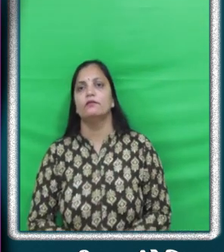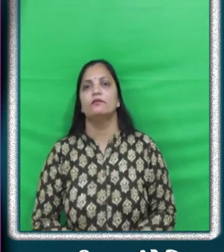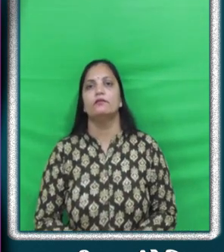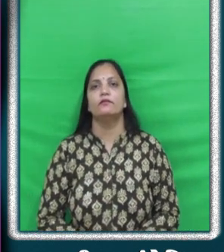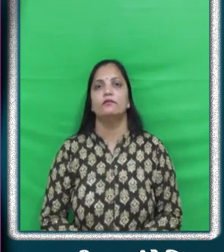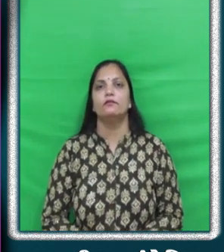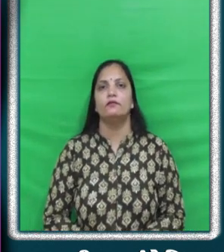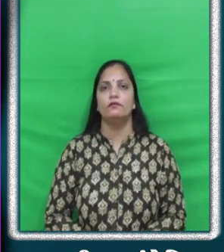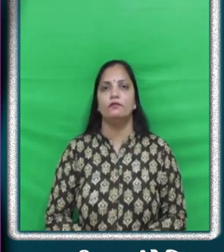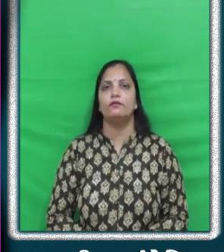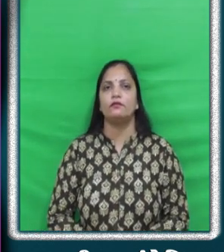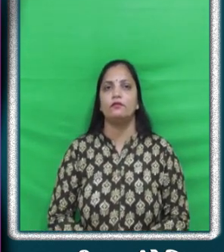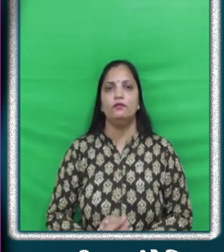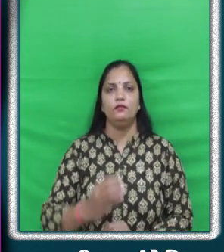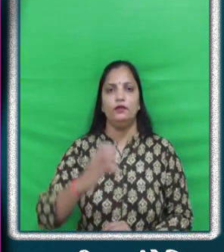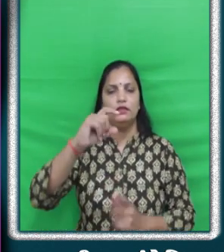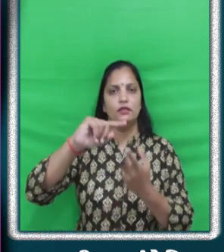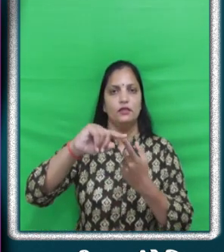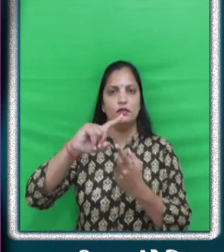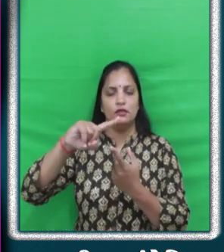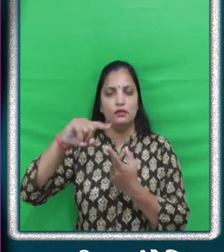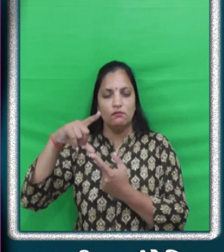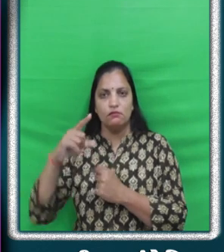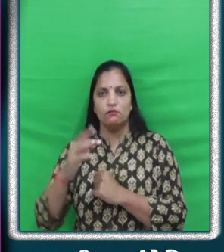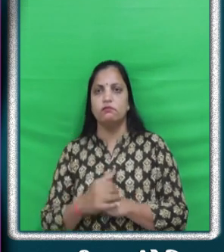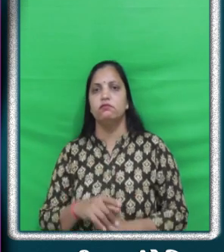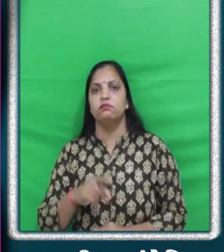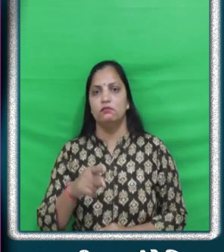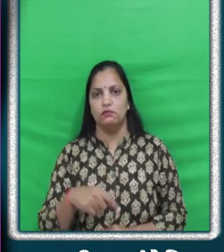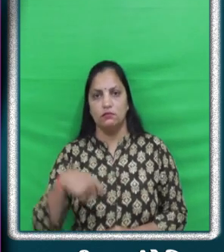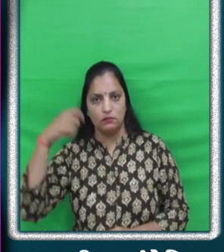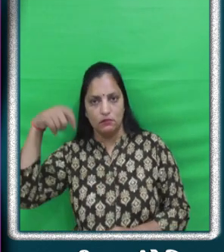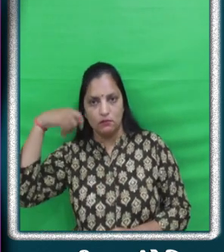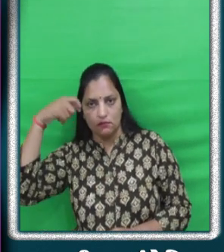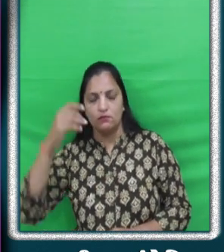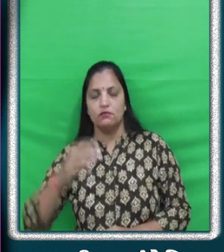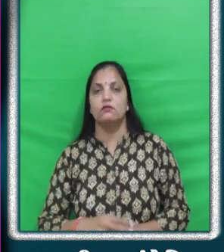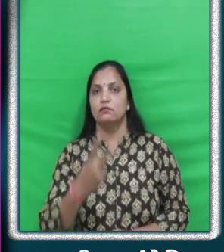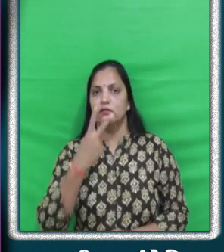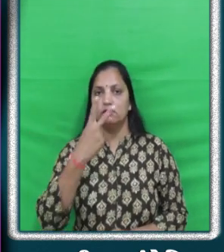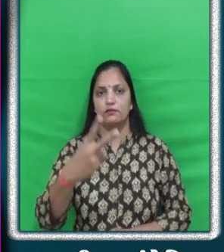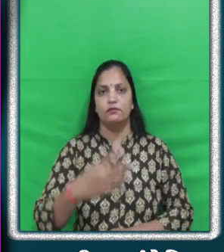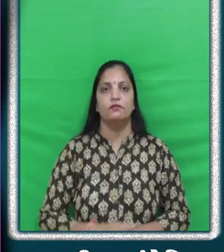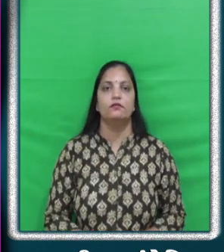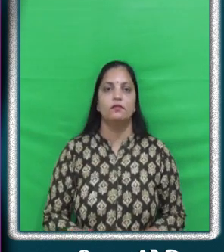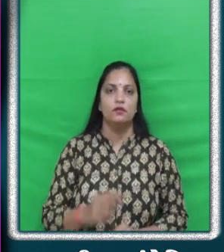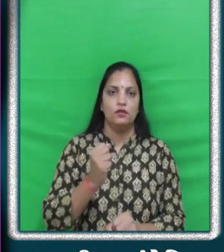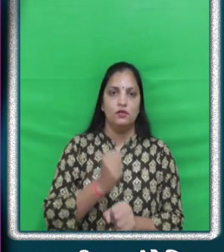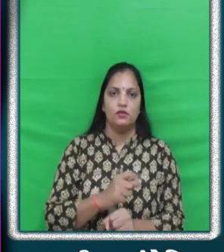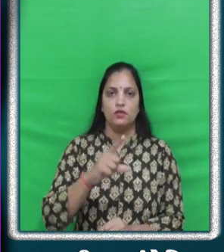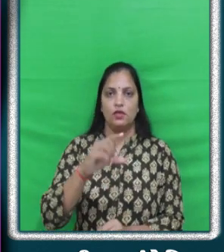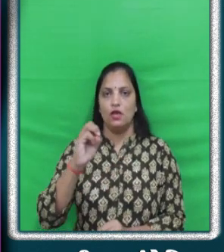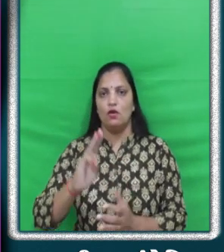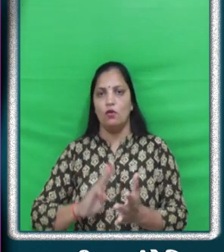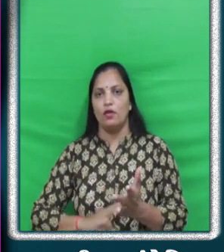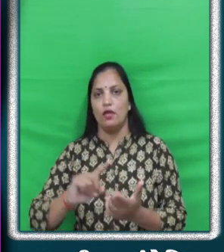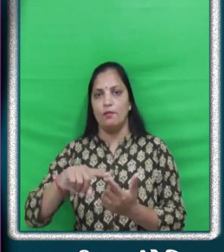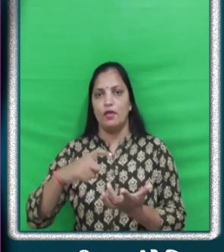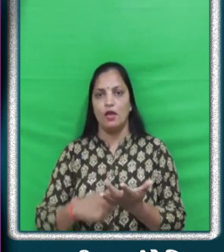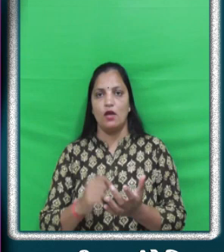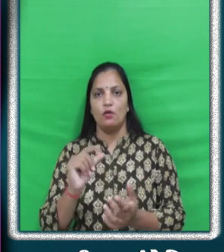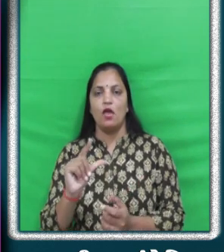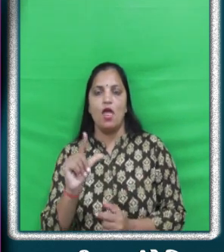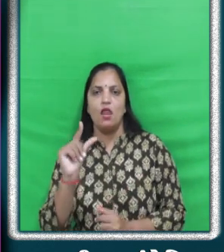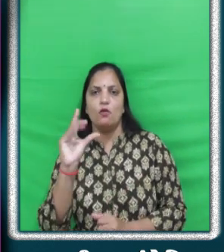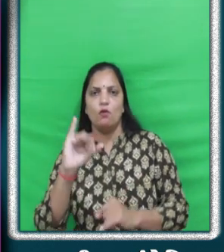એકમ લીધો છે. ઘણા બધા એકમો છે ગાળણ, એમાંથી એક એકમ લીધો હતો. તેની અંદર આ પ્રોસેસ થાય છે કે જે ગ્લુકોઝ, એમિનો એસિડ જે પાછું